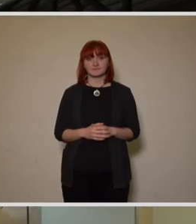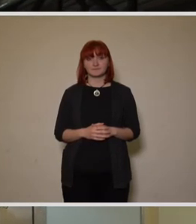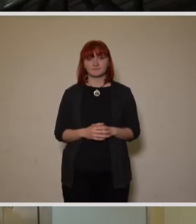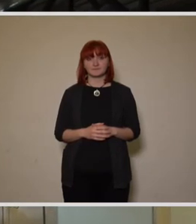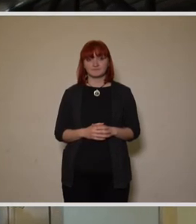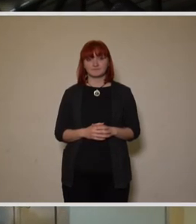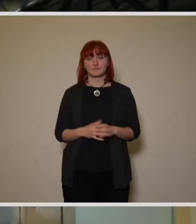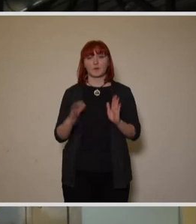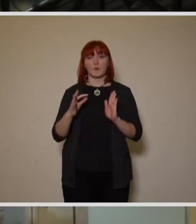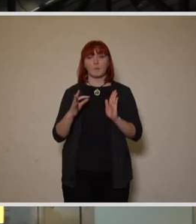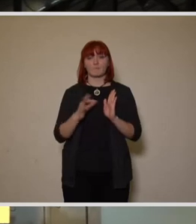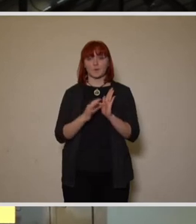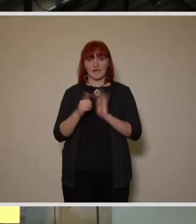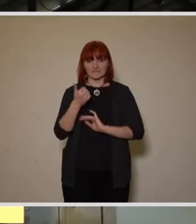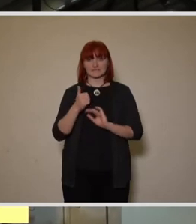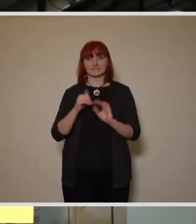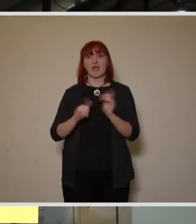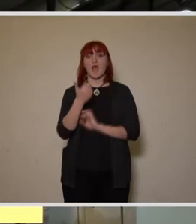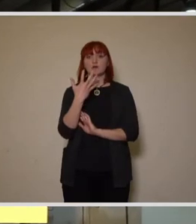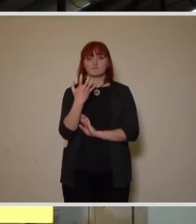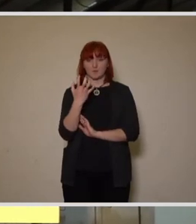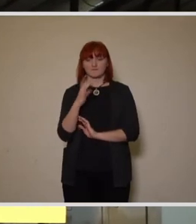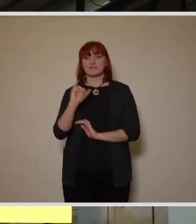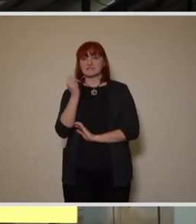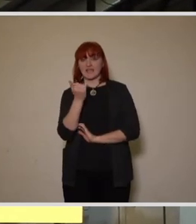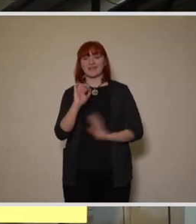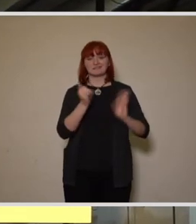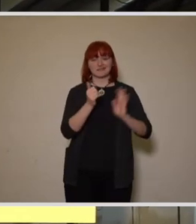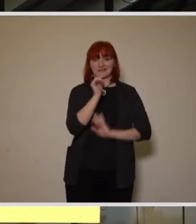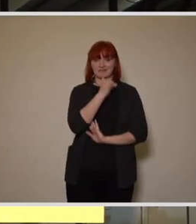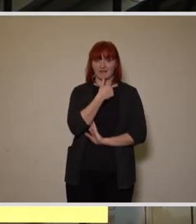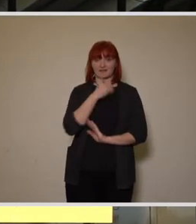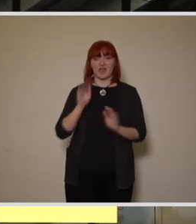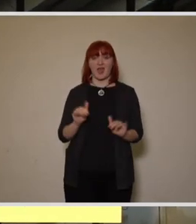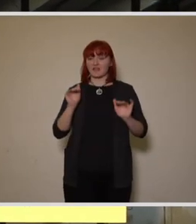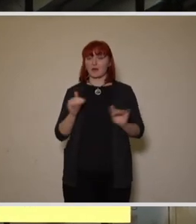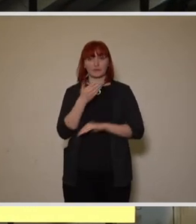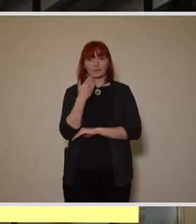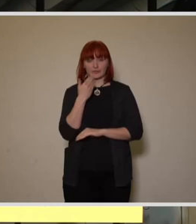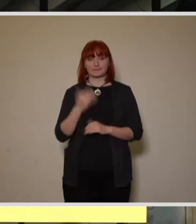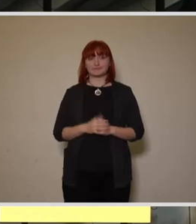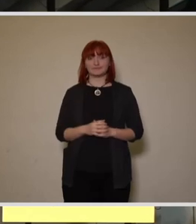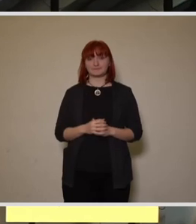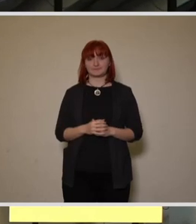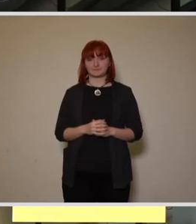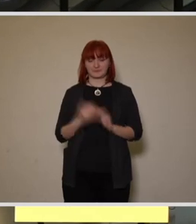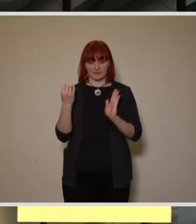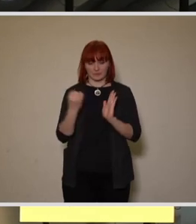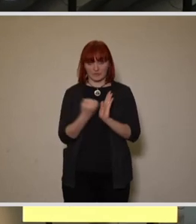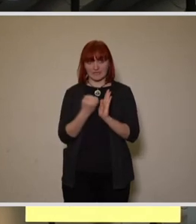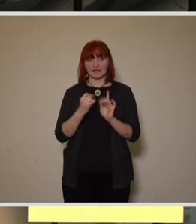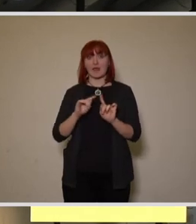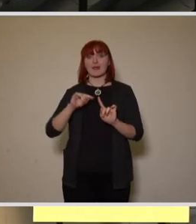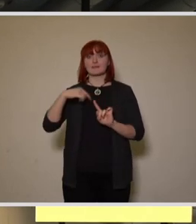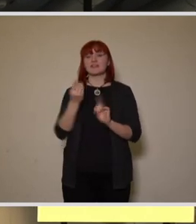Dieser Punkt 1 ist bei 51 Ja-Stimmen, 16 Nein-Stimmen ohne Enthaltung so bestätigt. Und ich rufe als nächstes